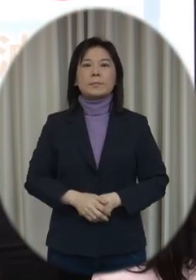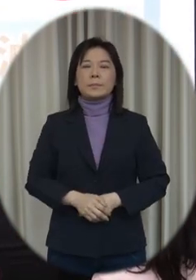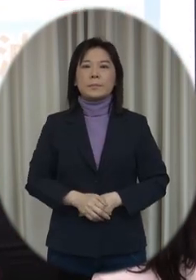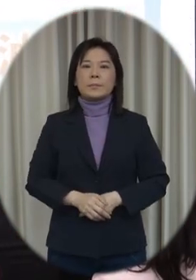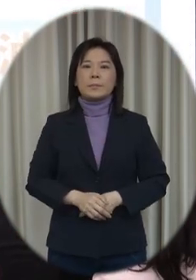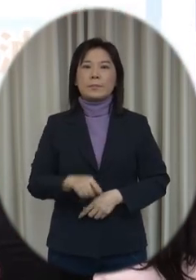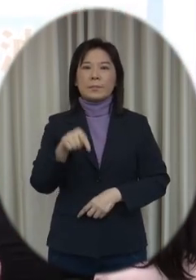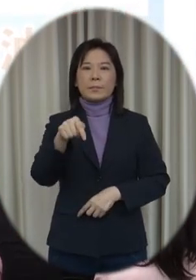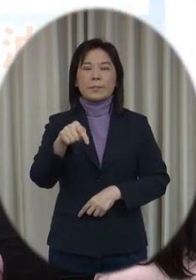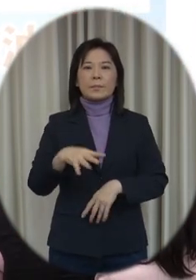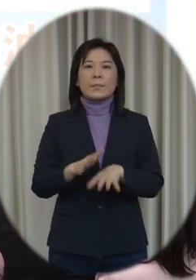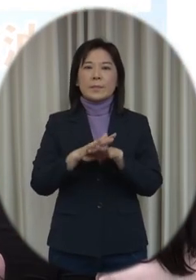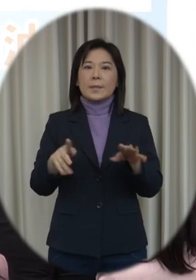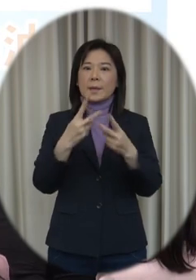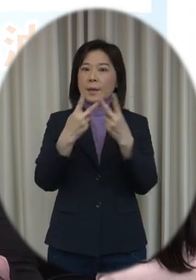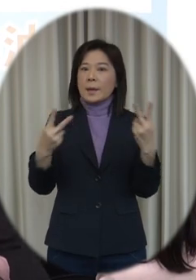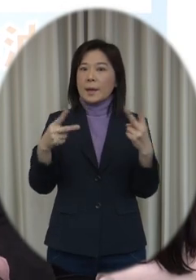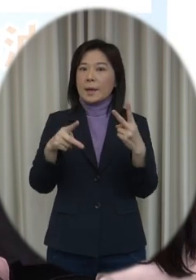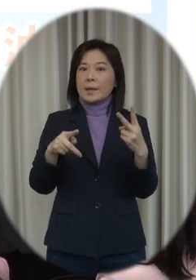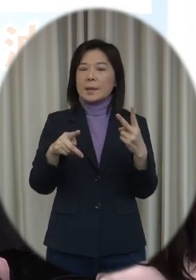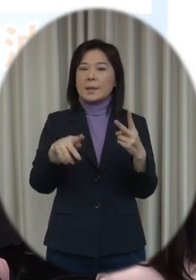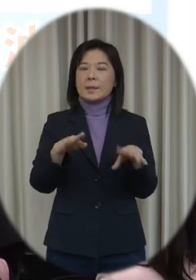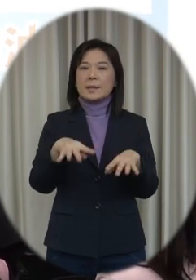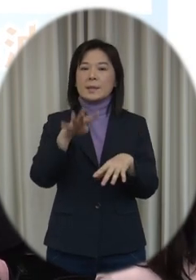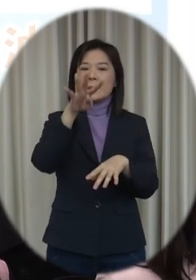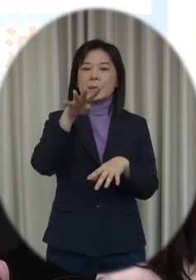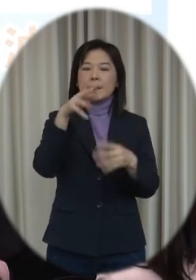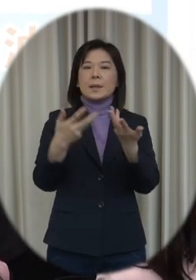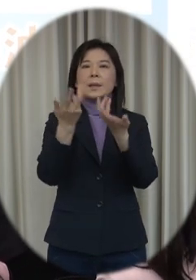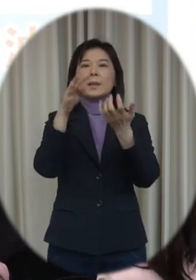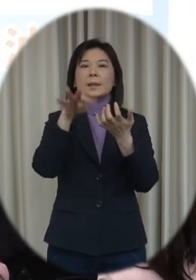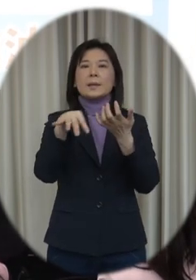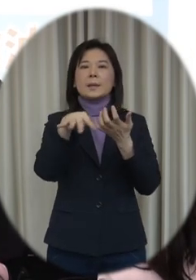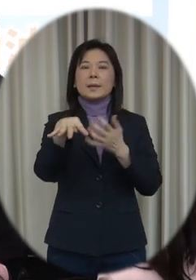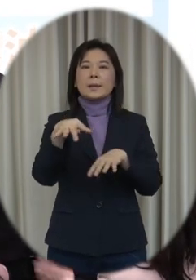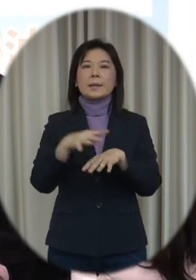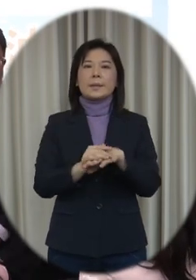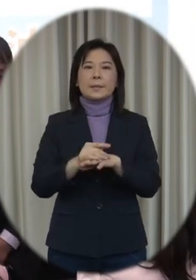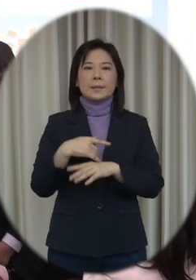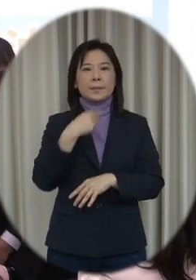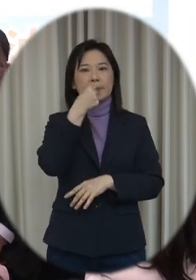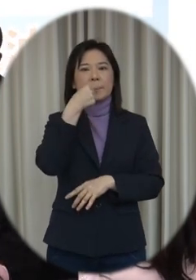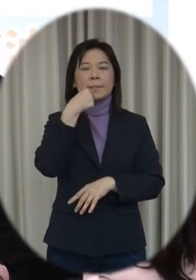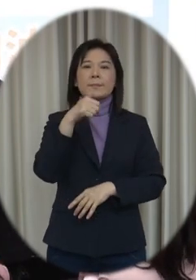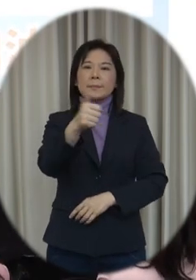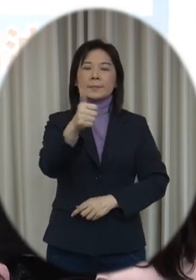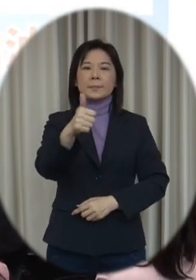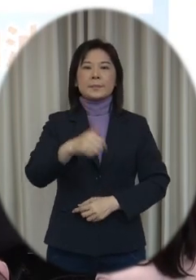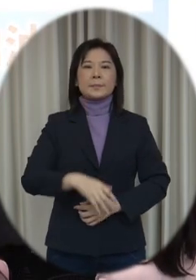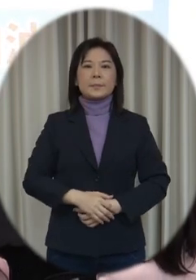中华安德烈慈善协会资源发展处蒋庆章处长、